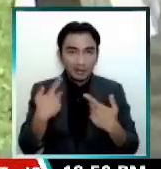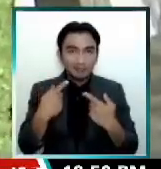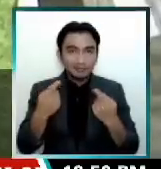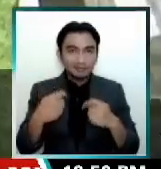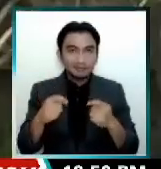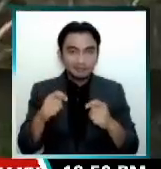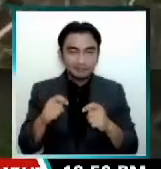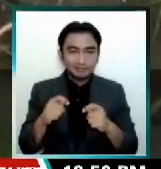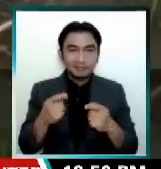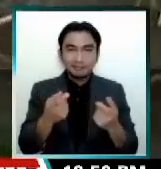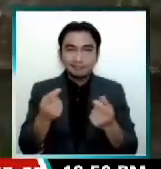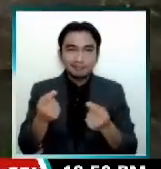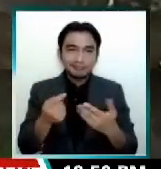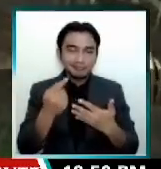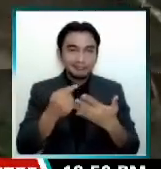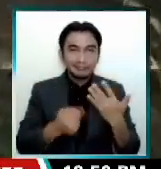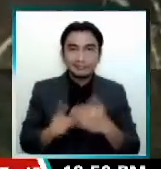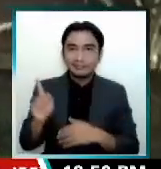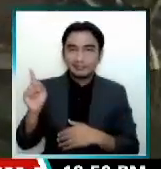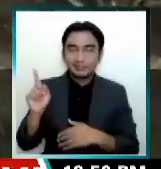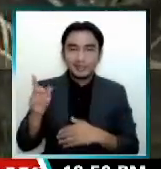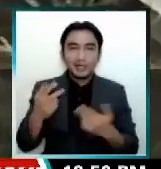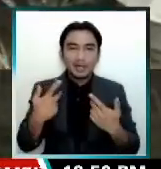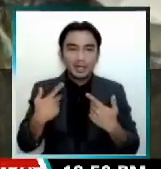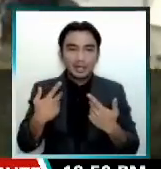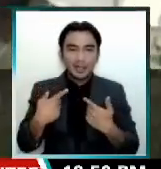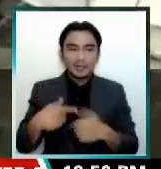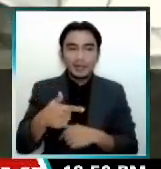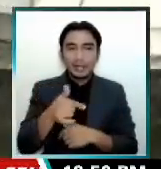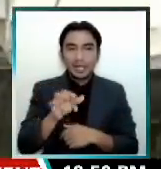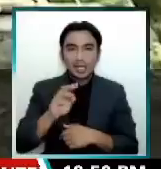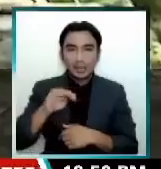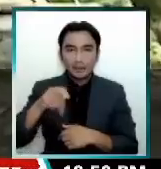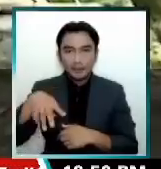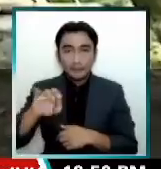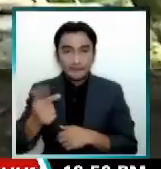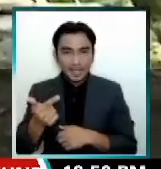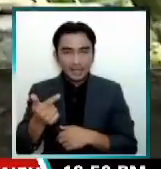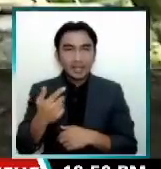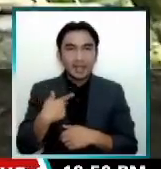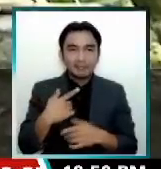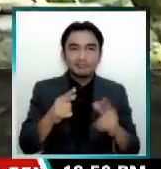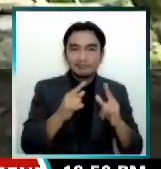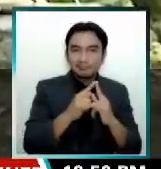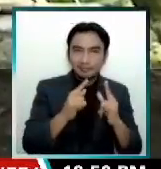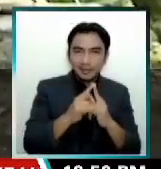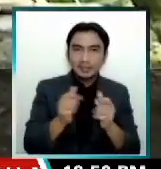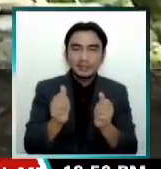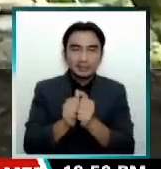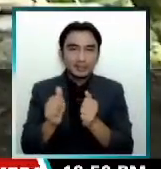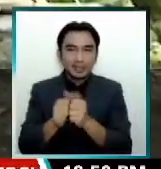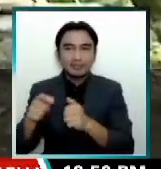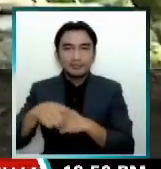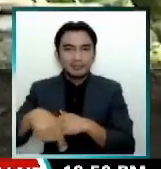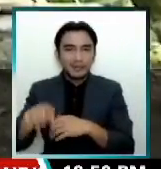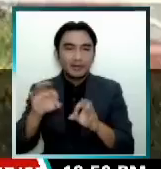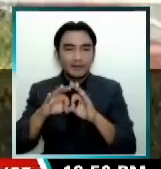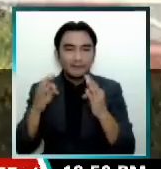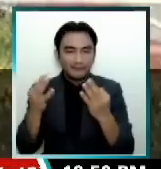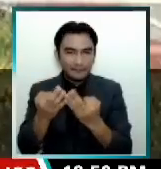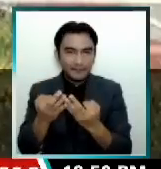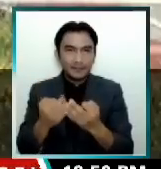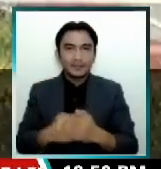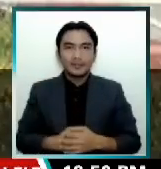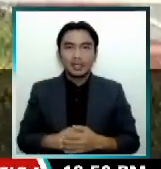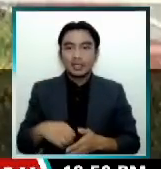South Cotabato, merong glamping. Pwedeng mag-camping kasama ang pamilya at mga kaibigan sa dome tents. 10